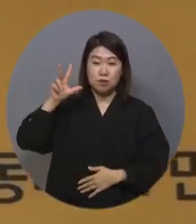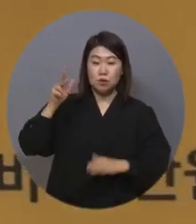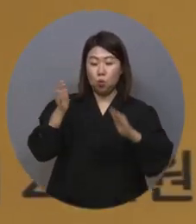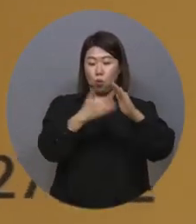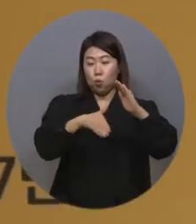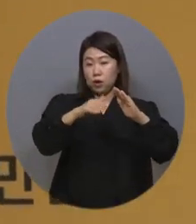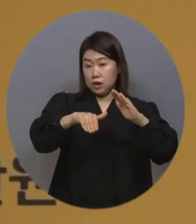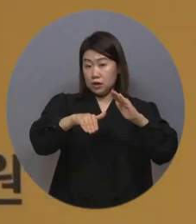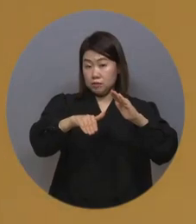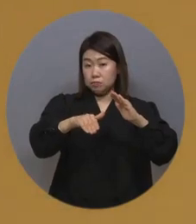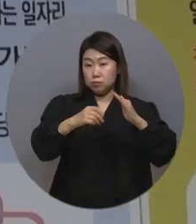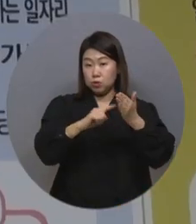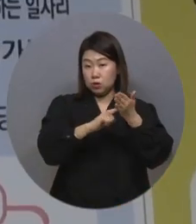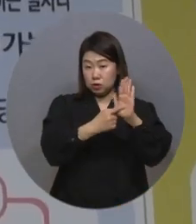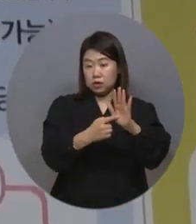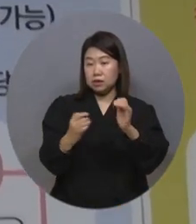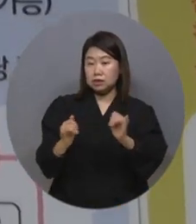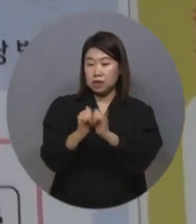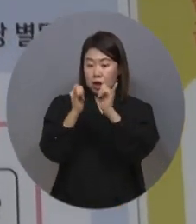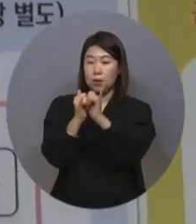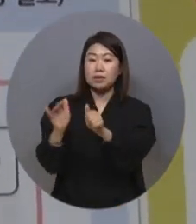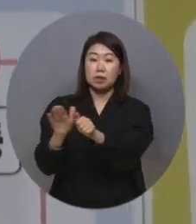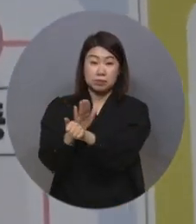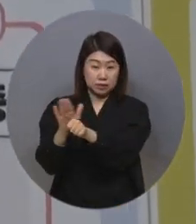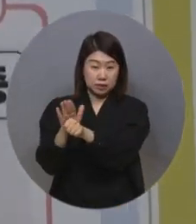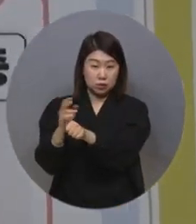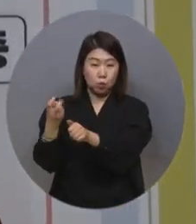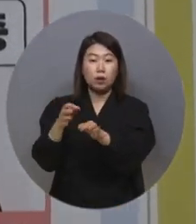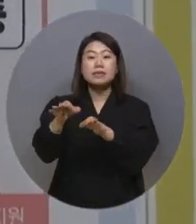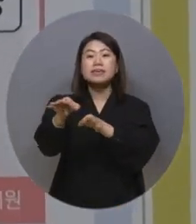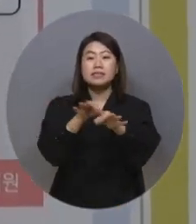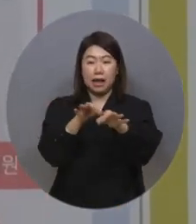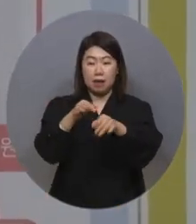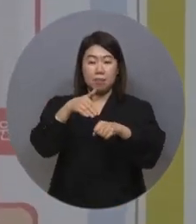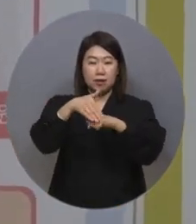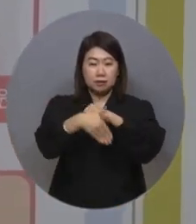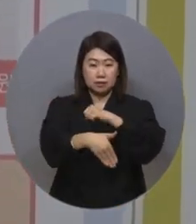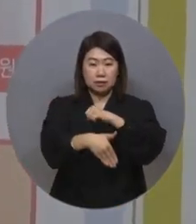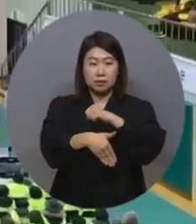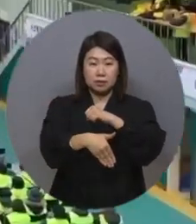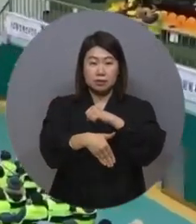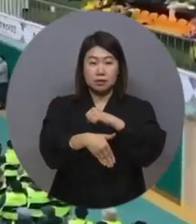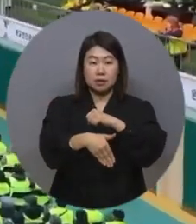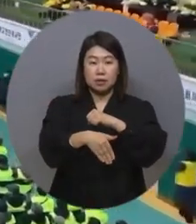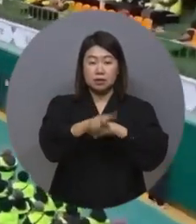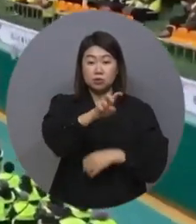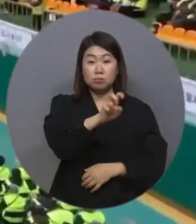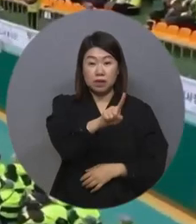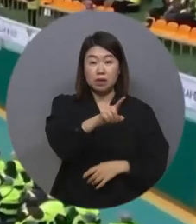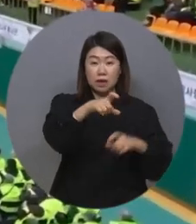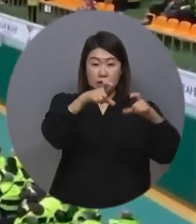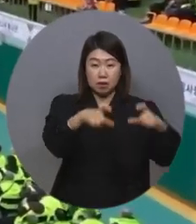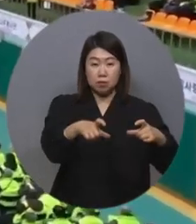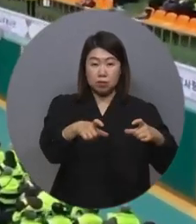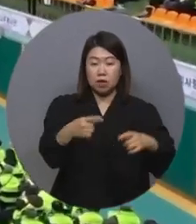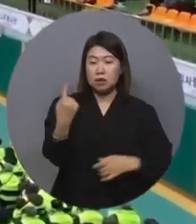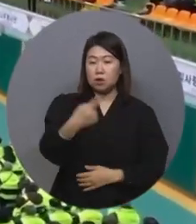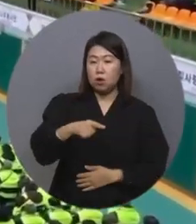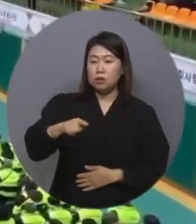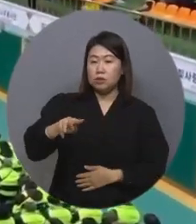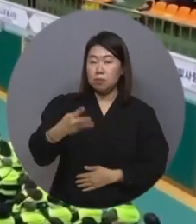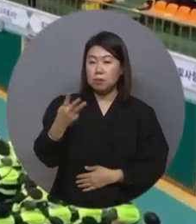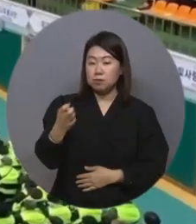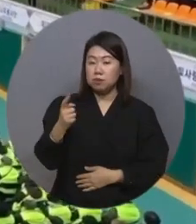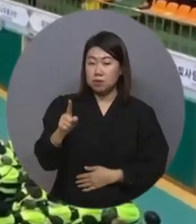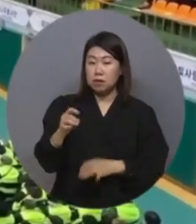공익활동형, 사회서비스형, 시장형의 일자리 21개 사업단 소속으로 올 한 해